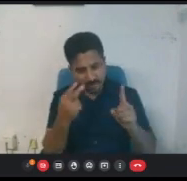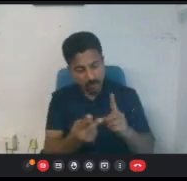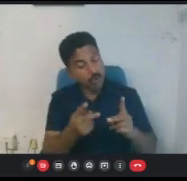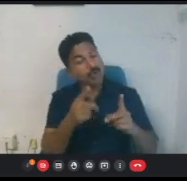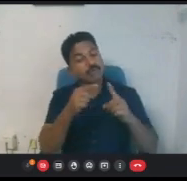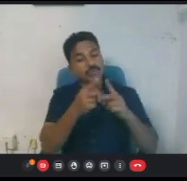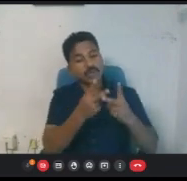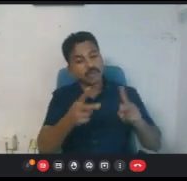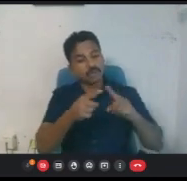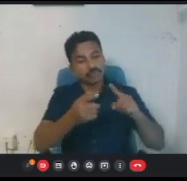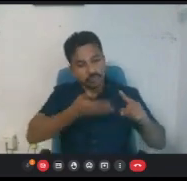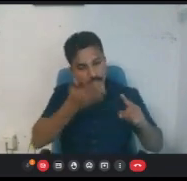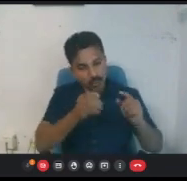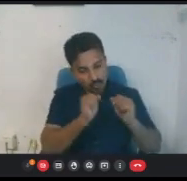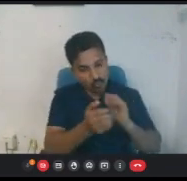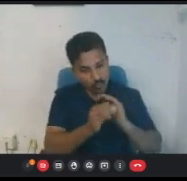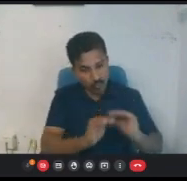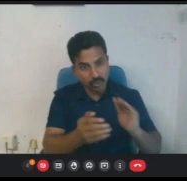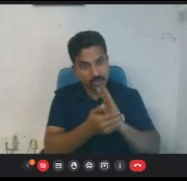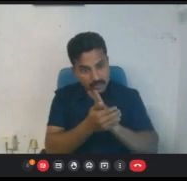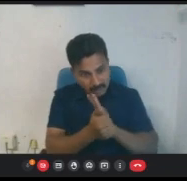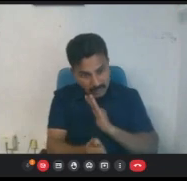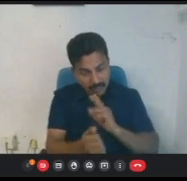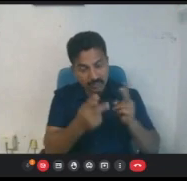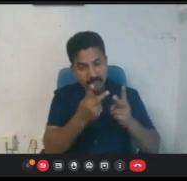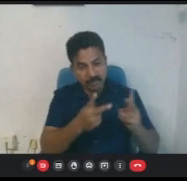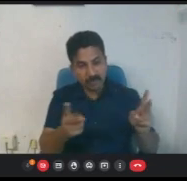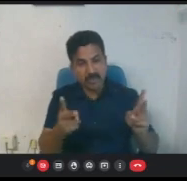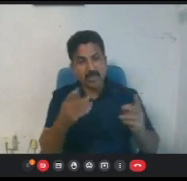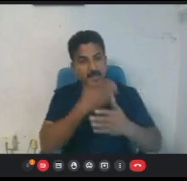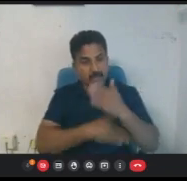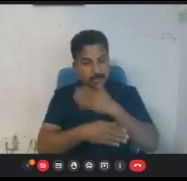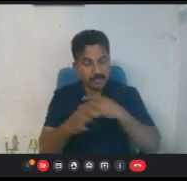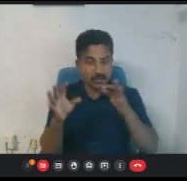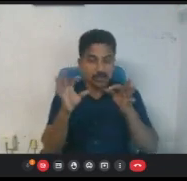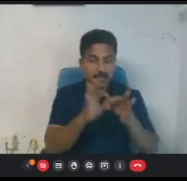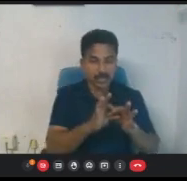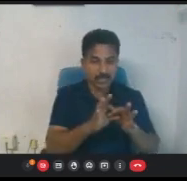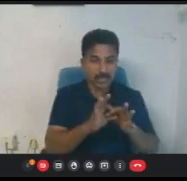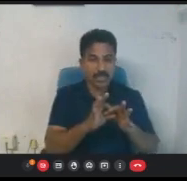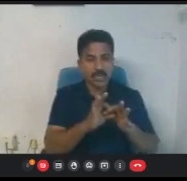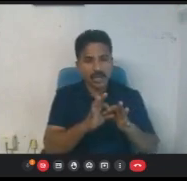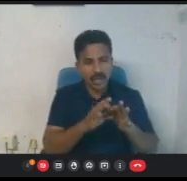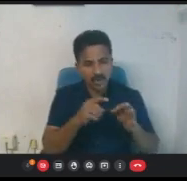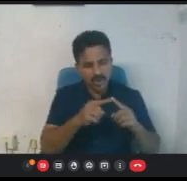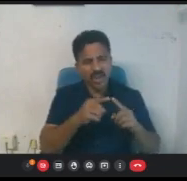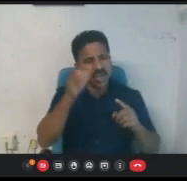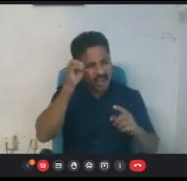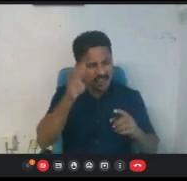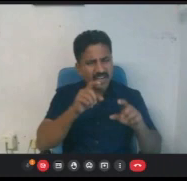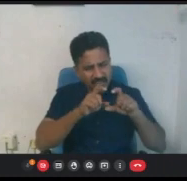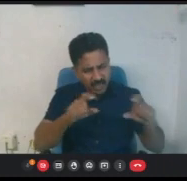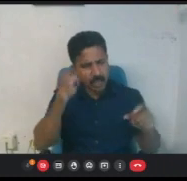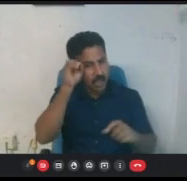കുട്ടികളെ ഈ കുട്ടികളുടെ കഴിവിനെ സംബന്ധിച്ചും അവരുടെ ഡിസബിലിറ്റിയെ സംബന്ധിച്ചും അവരുടെ മെരിറ്റിനെ സംബന്ധിച്ചും ഒക്കെ അങ്ങനെ ഒരു ശരിയായ